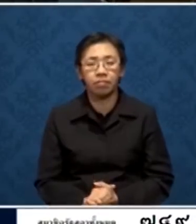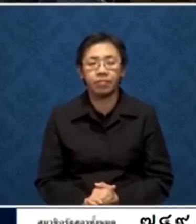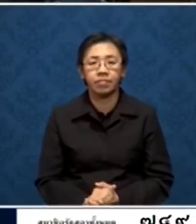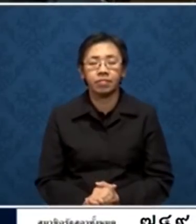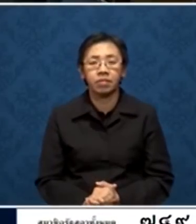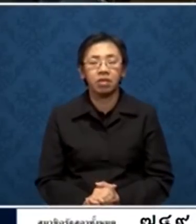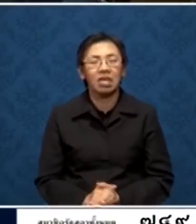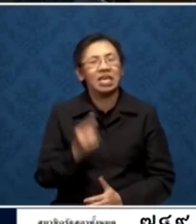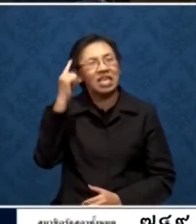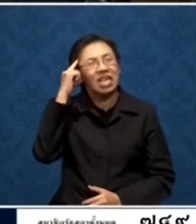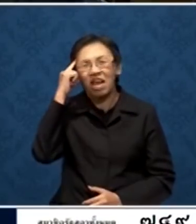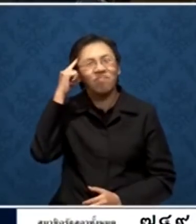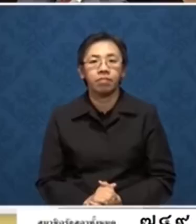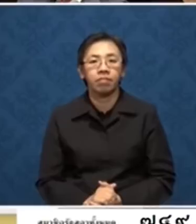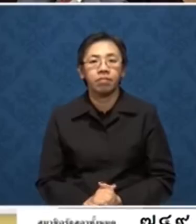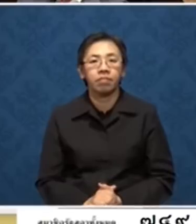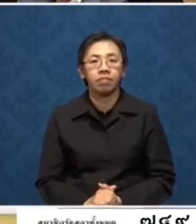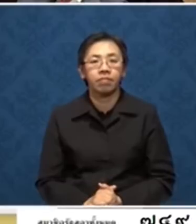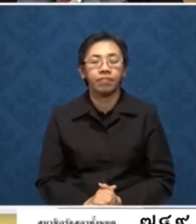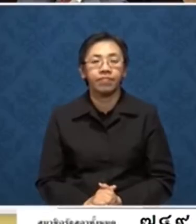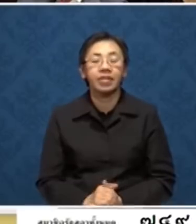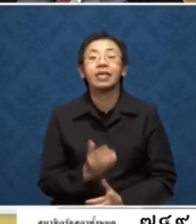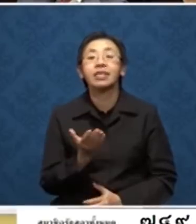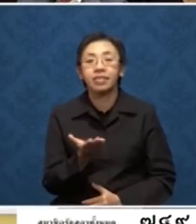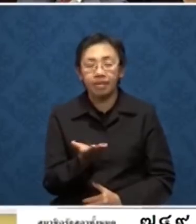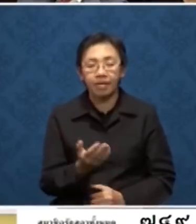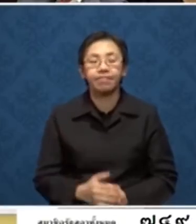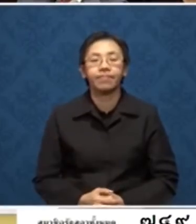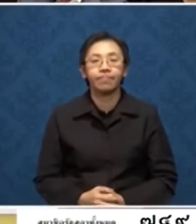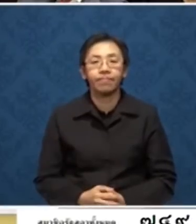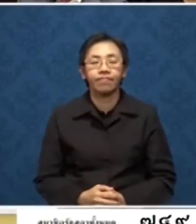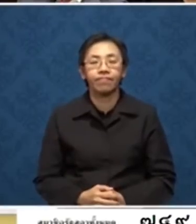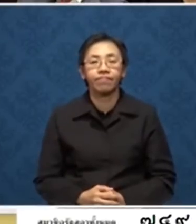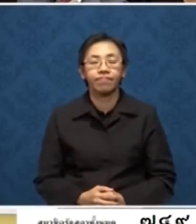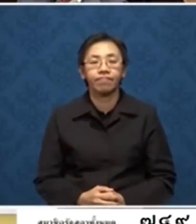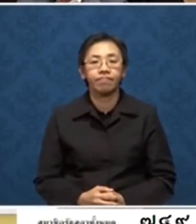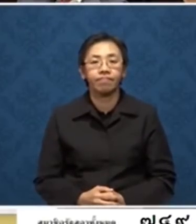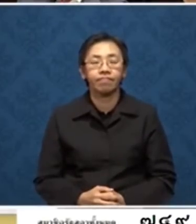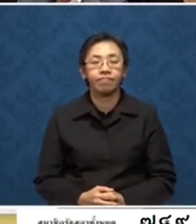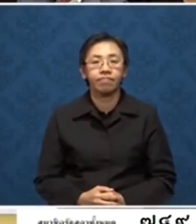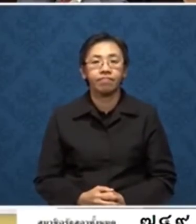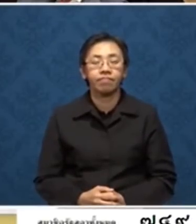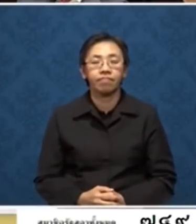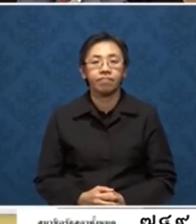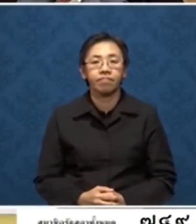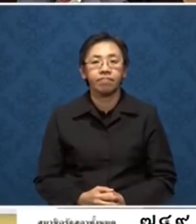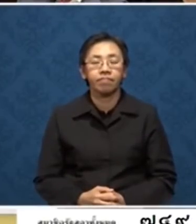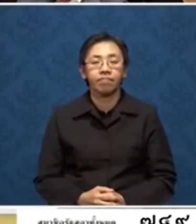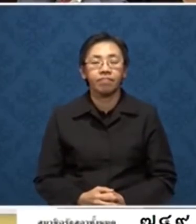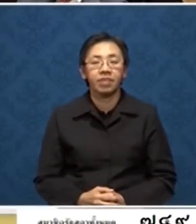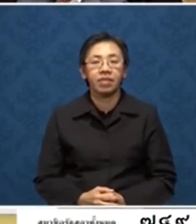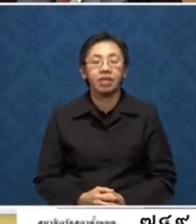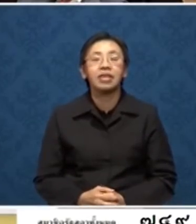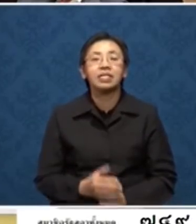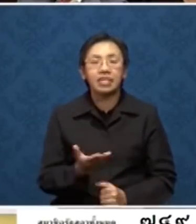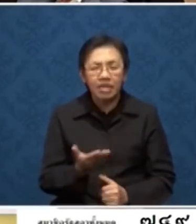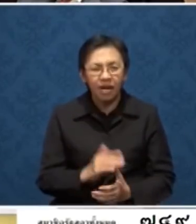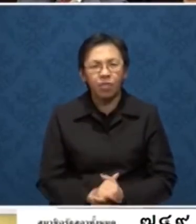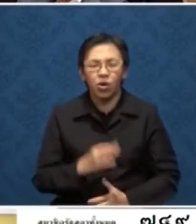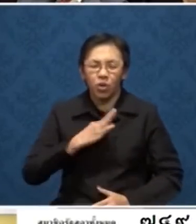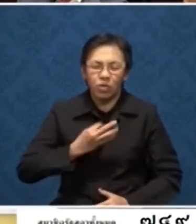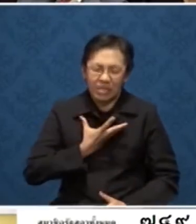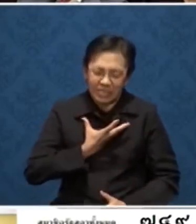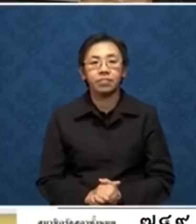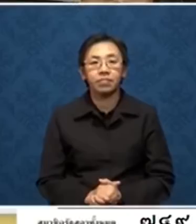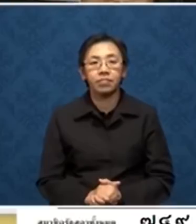มันเป็นไปไม่ได้เลยนะครับท่านครับอะไรไม่ว่าครับอะไรไม่ว่าที่เจ็บปวด